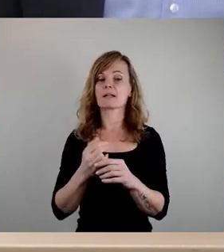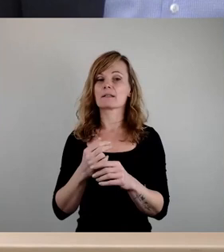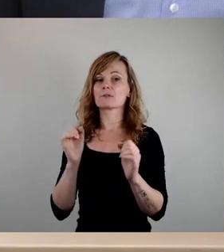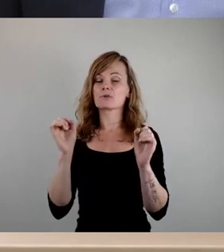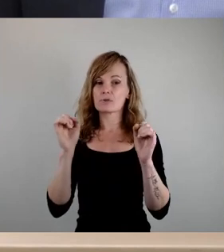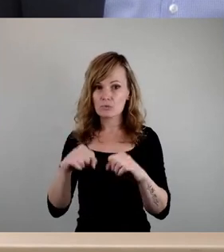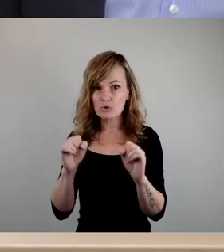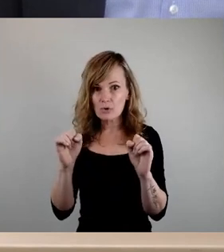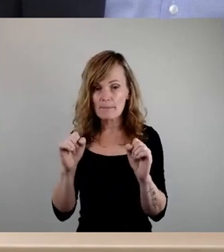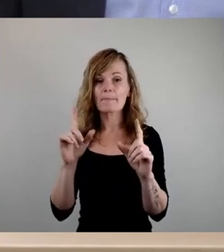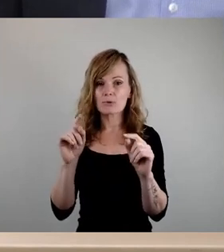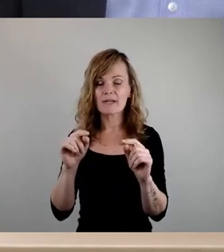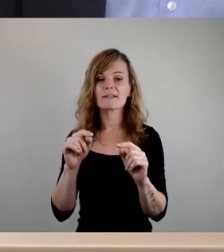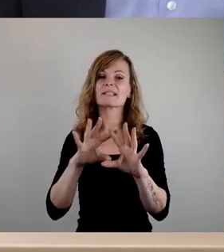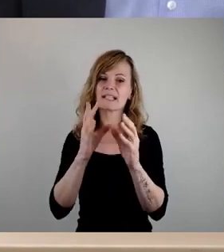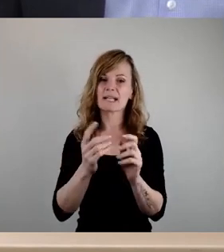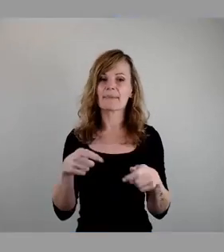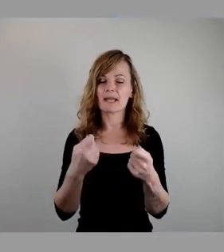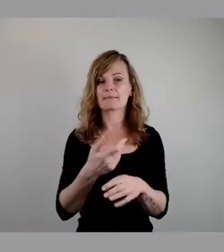Ich bitte um das Stimmzeichen.